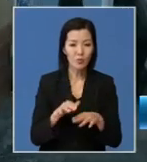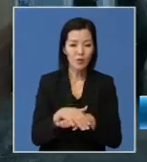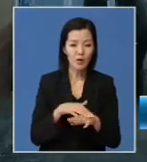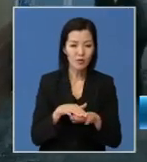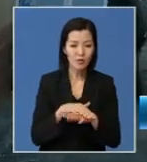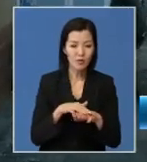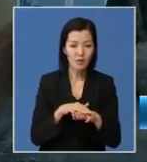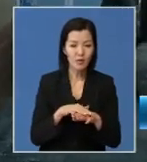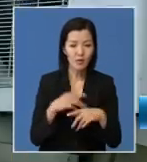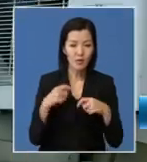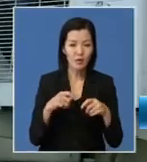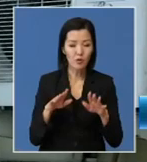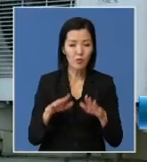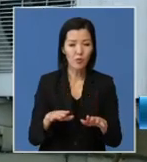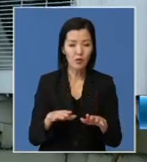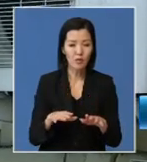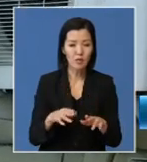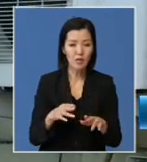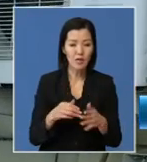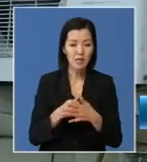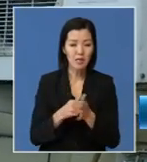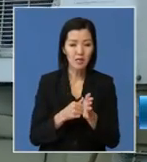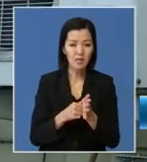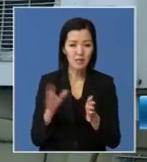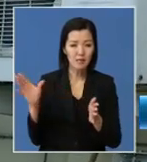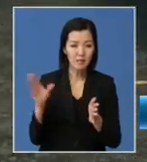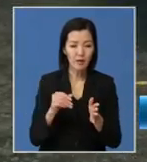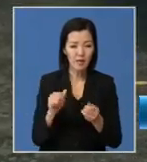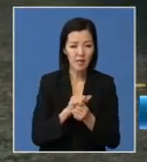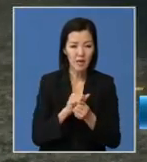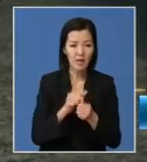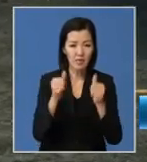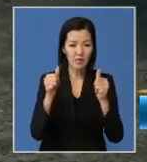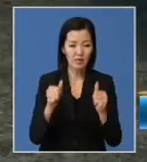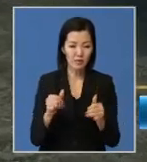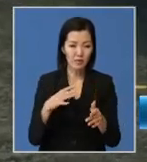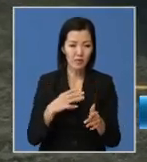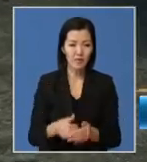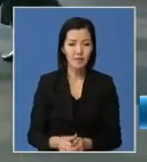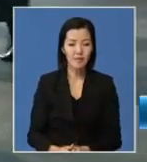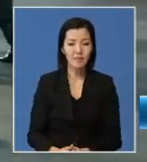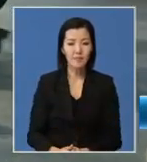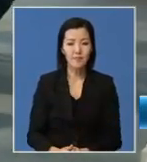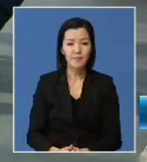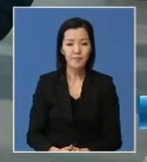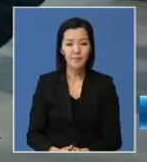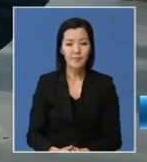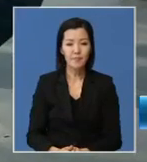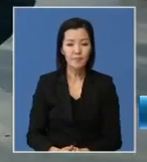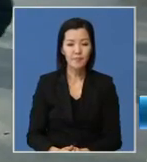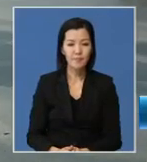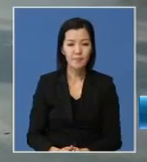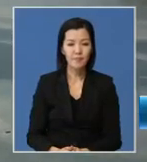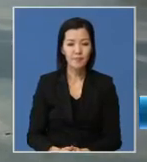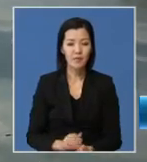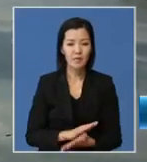жол бойы сауда орындары, тіпті есік маңдайшалары баттасқан парақшалардан көрінбейді. сіздердің